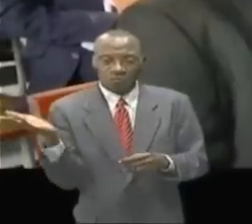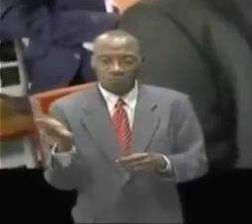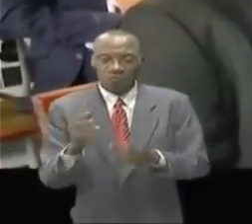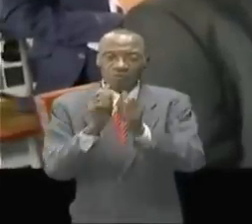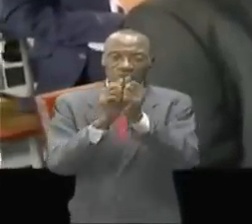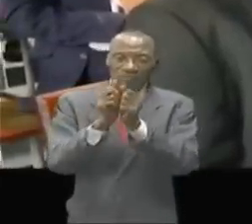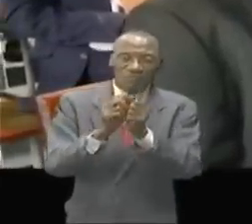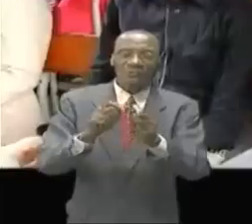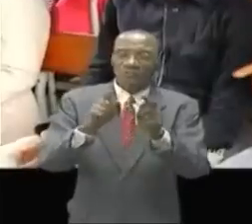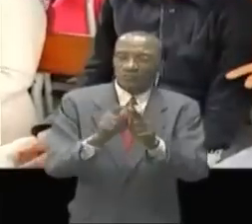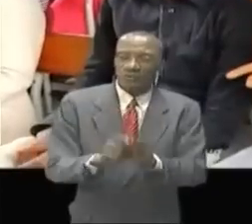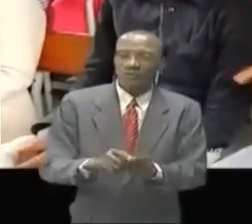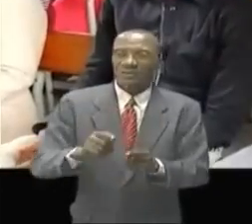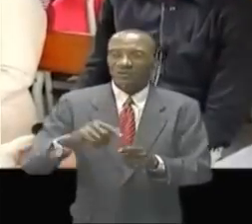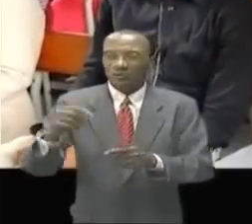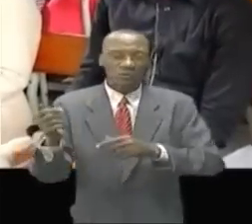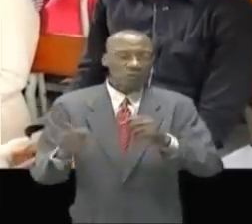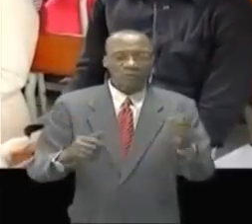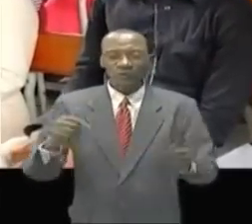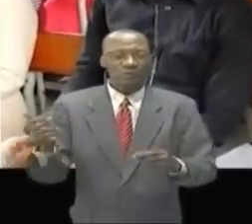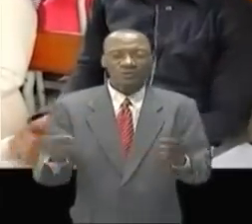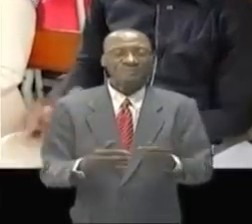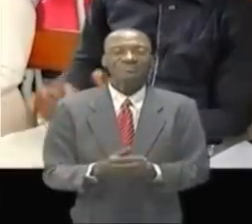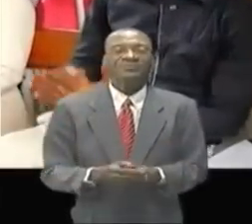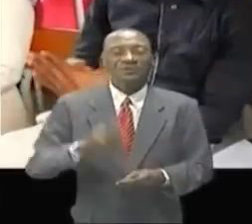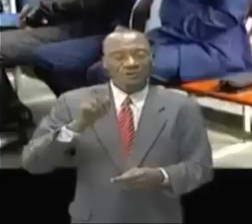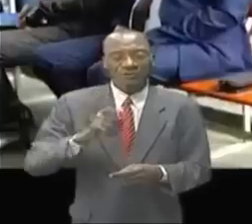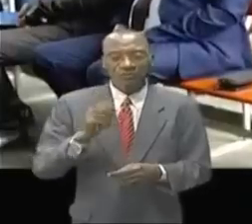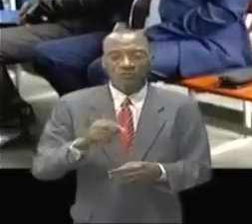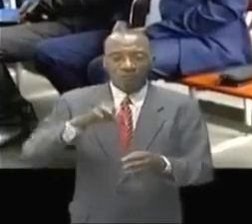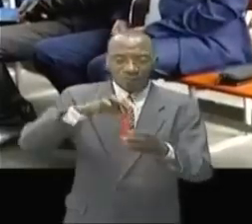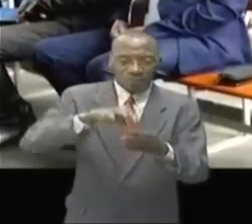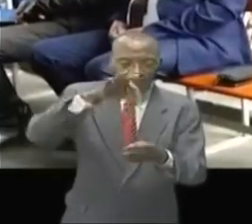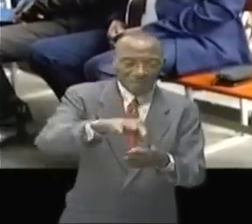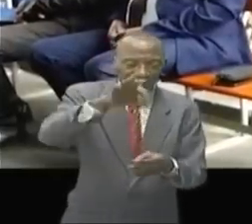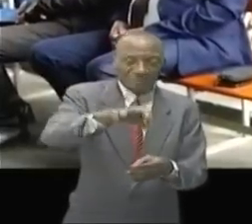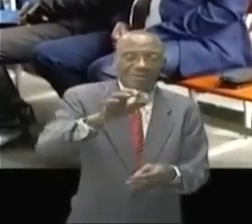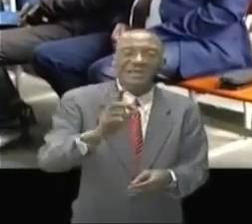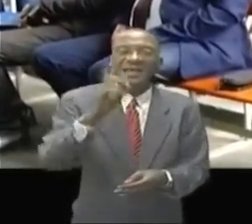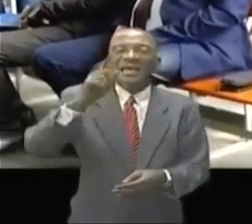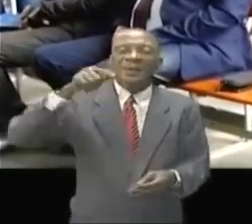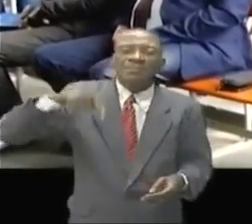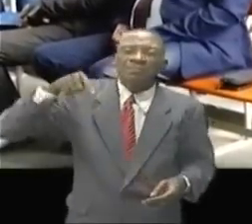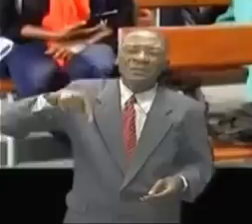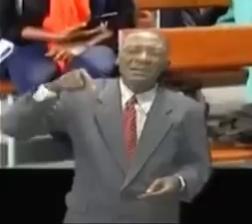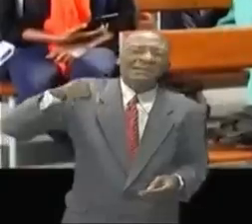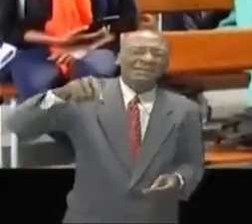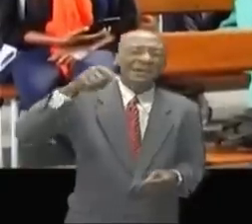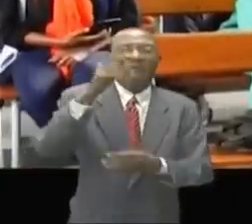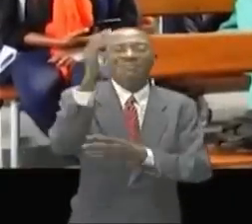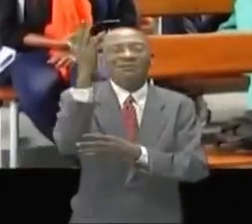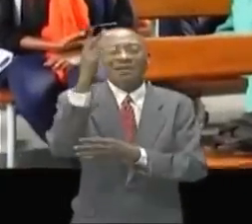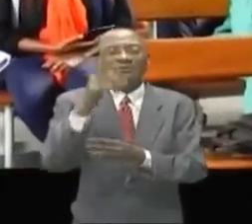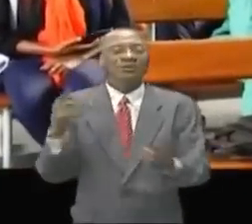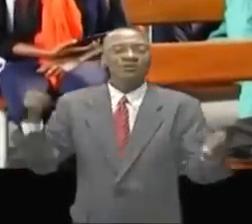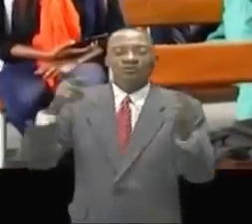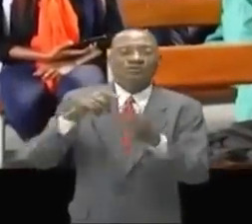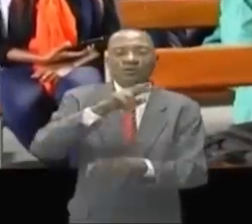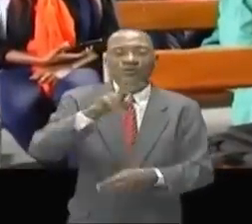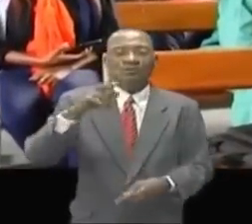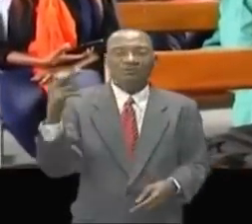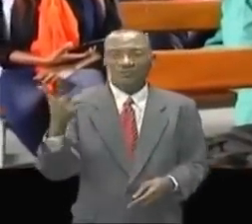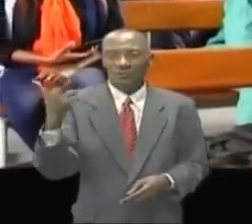scolaire qui consiste à planter 1 milliard d'arbres à l'horizon 2023 ». Étudiants, corps scientifique de